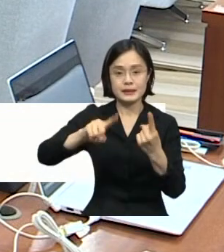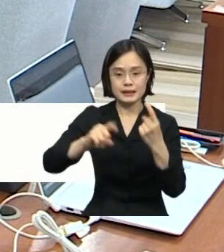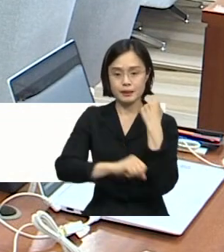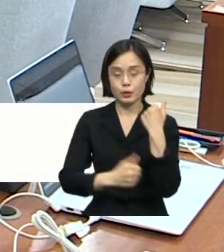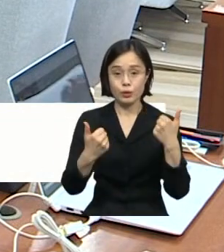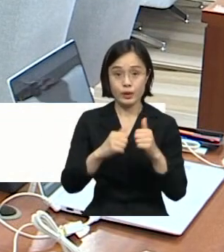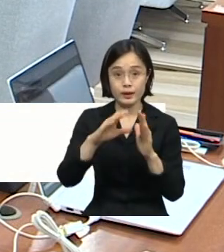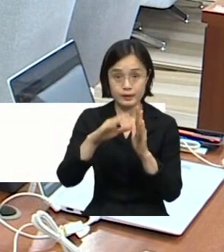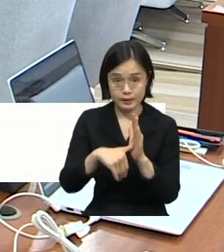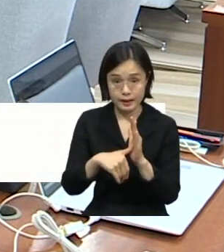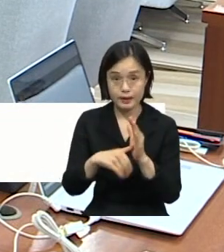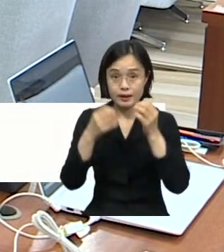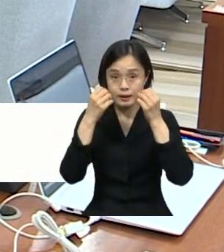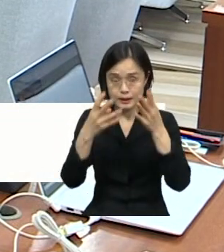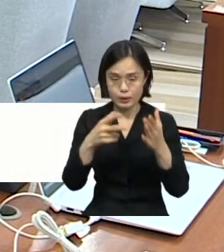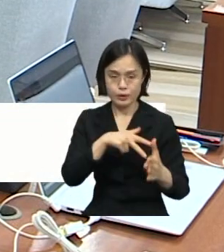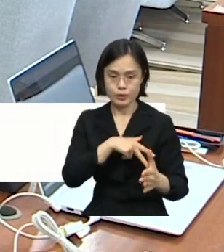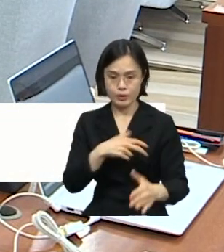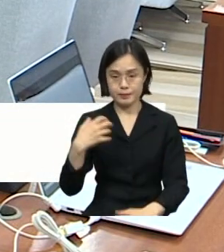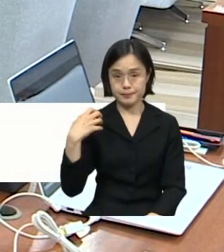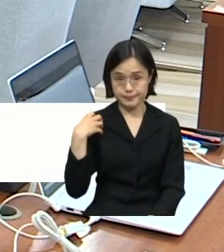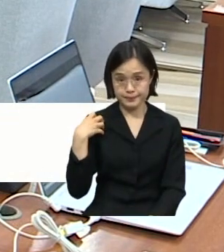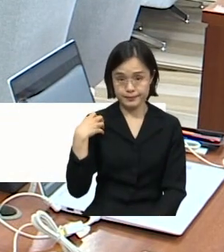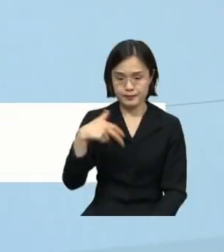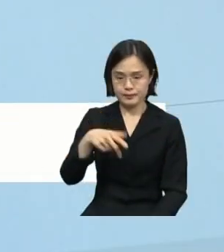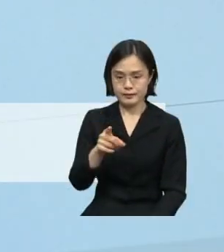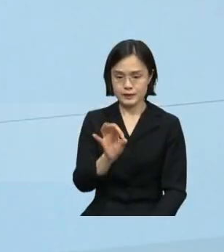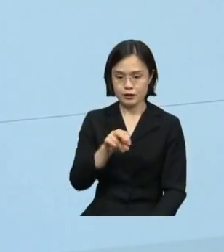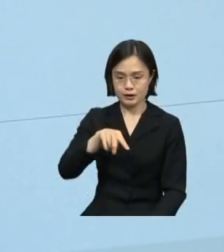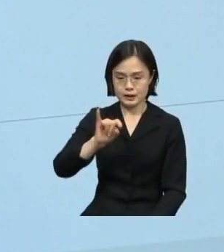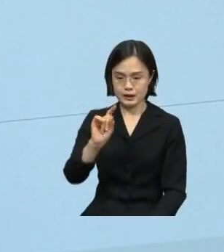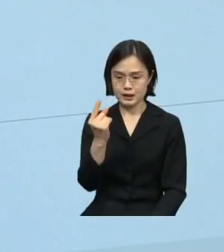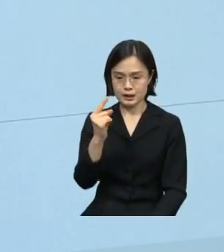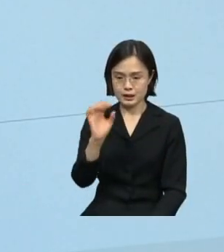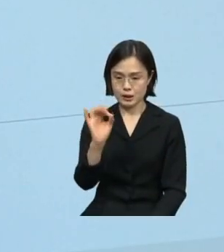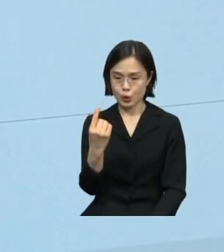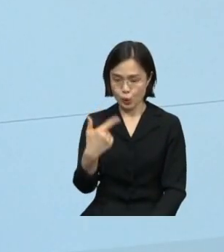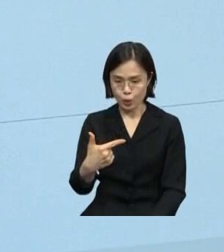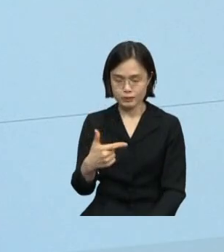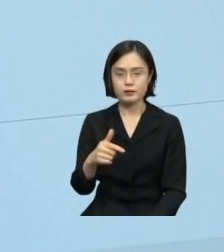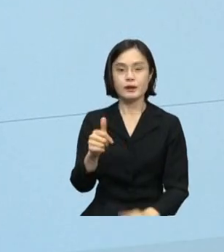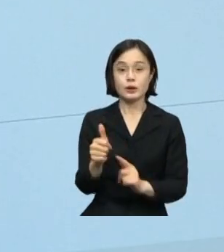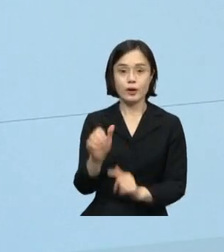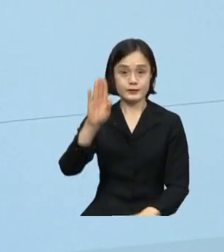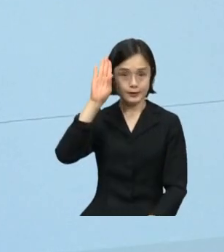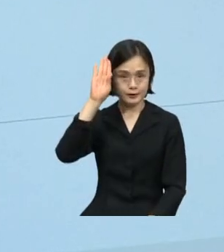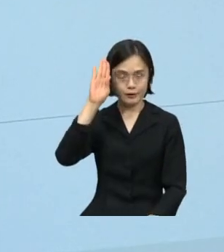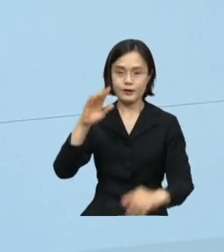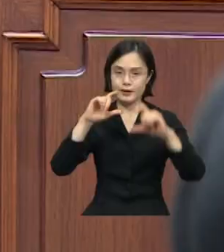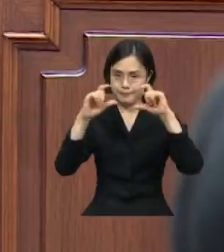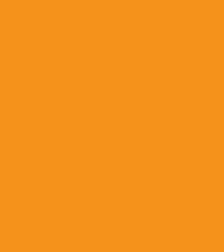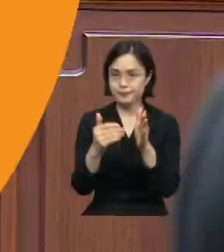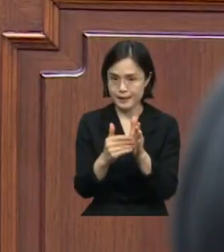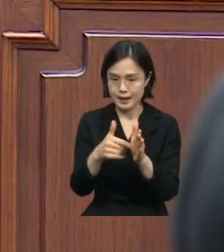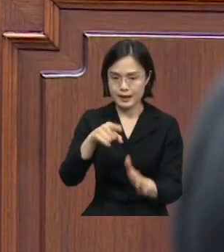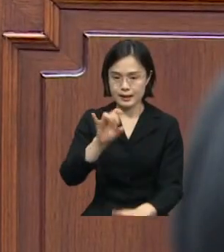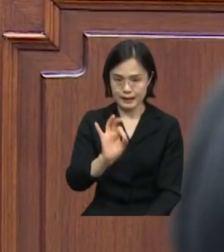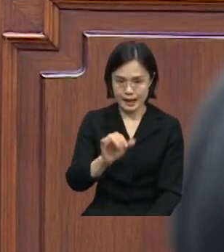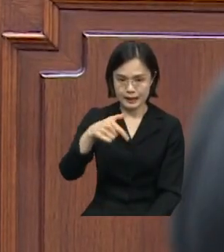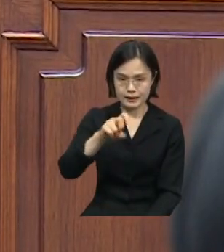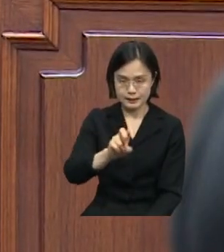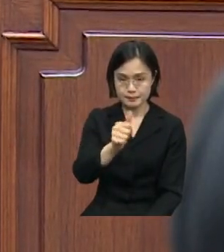본회의에선 새롭게 의원직을 수행하게 되는 정시온 의원의 선서식과 강금이 정영기 의원의 5분